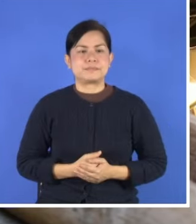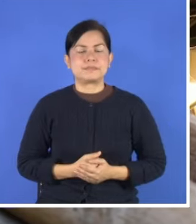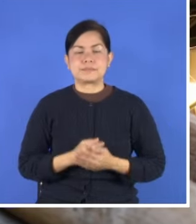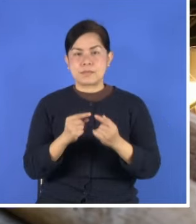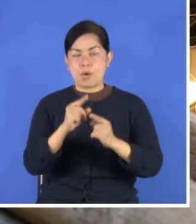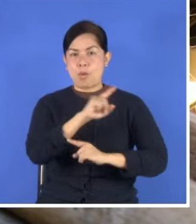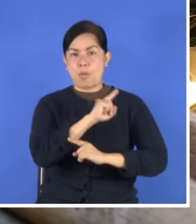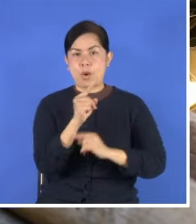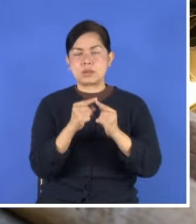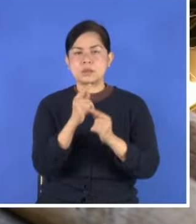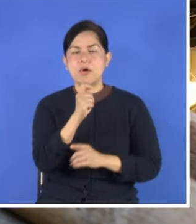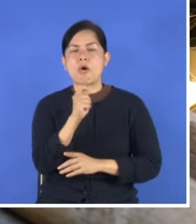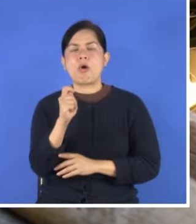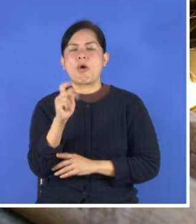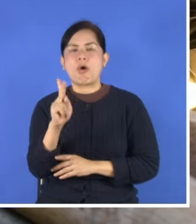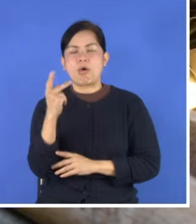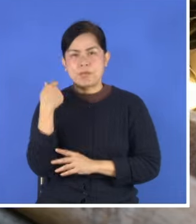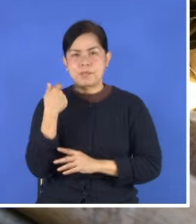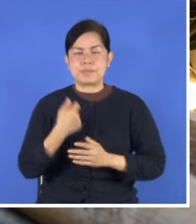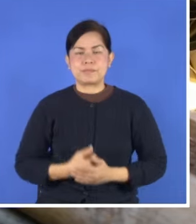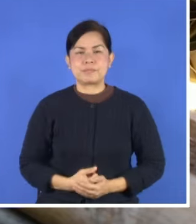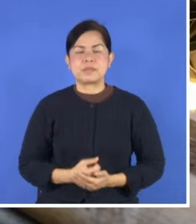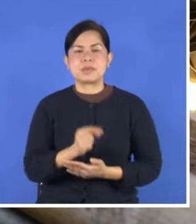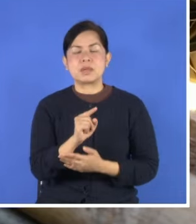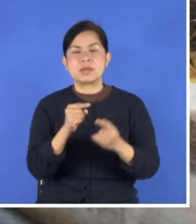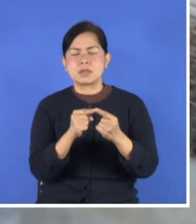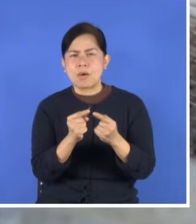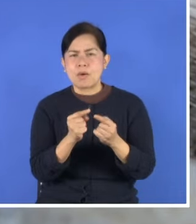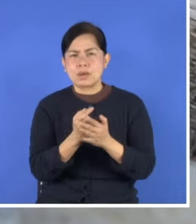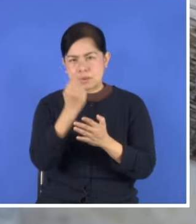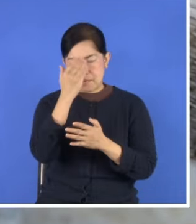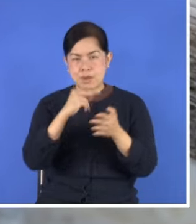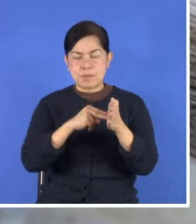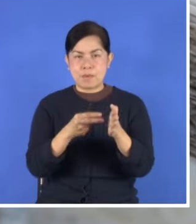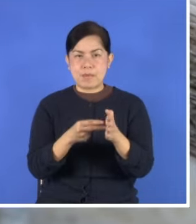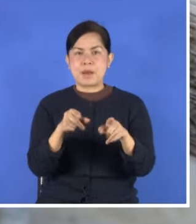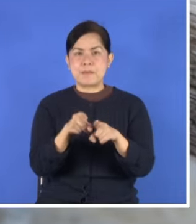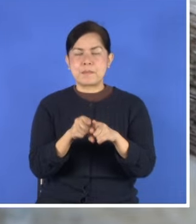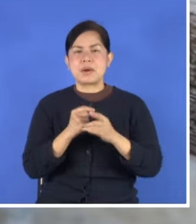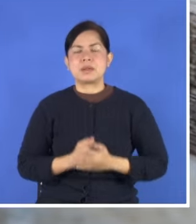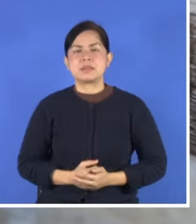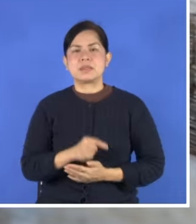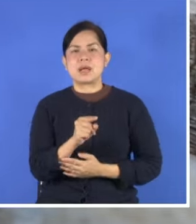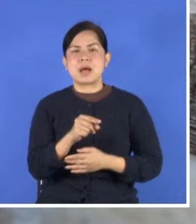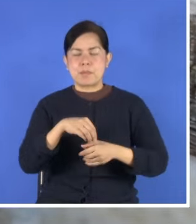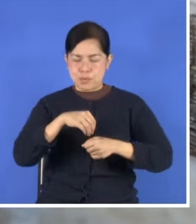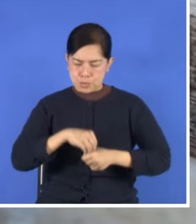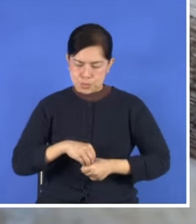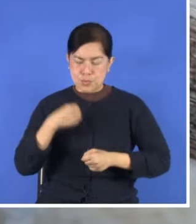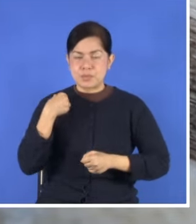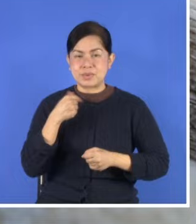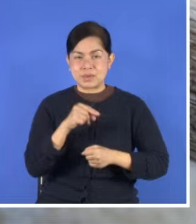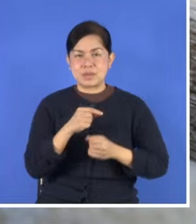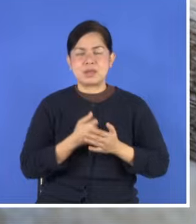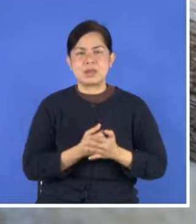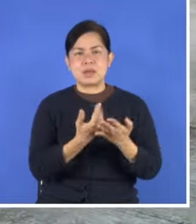พรรษาเขาจะมีกบจำศีลอยู่ในช่วงนี้ใช่มั้ยเเถือว่าเป็นแบบจำศีลน่ะอ่าพอถึงเวลาก็ชาวลาเวียน